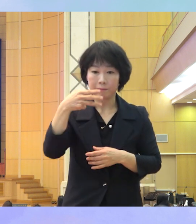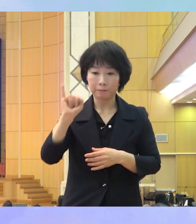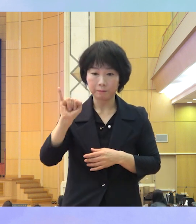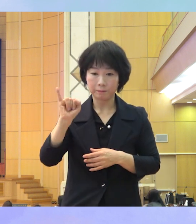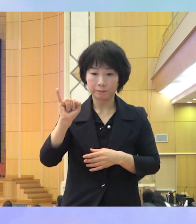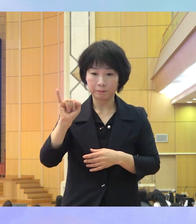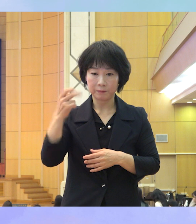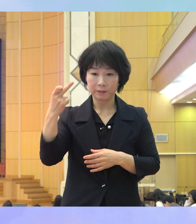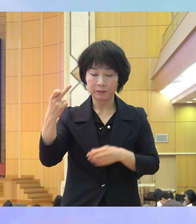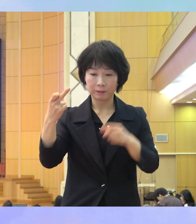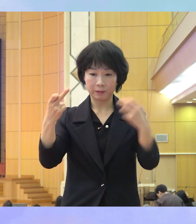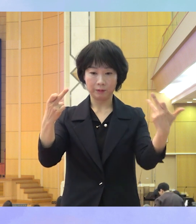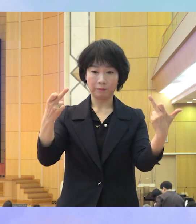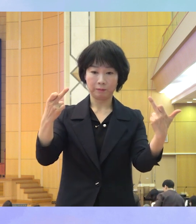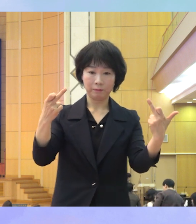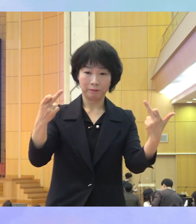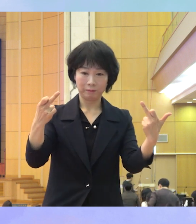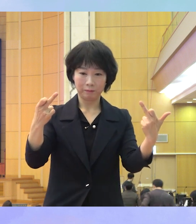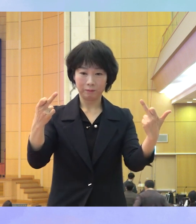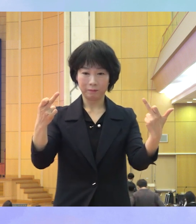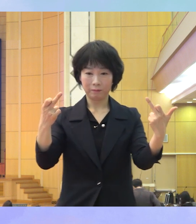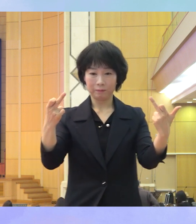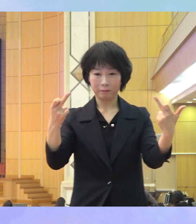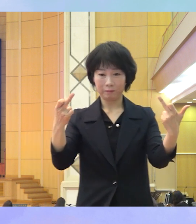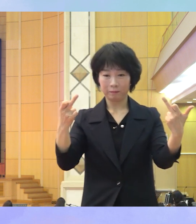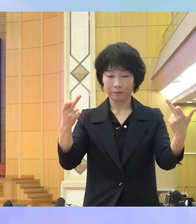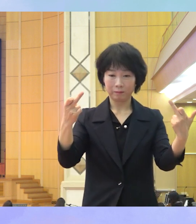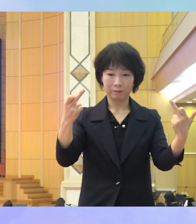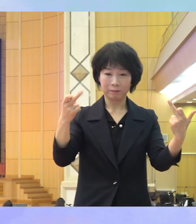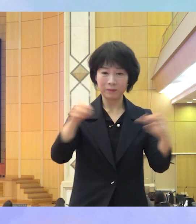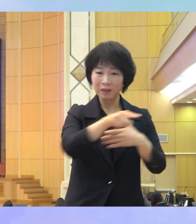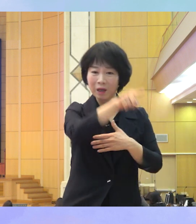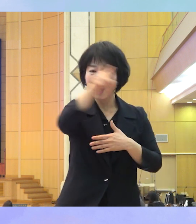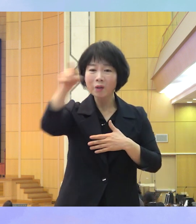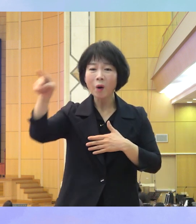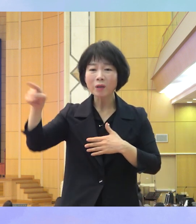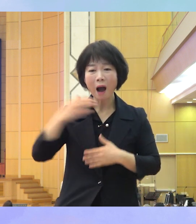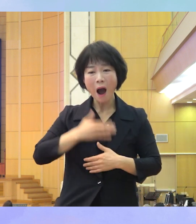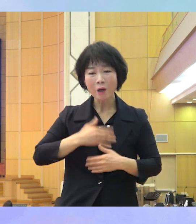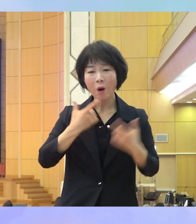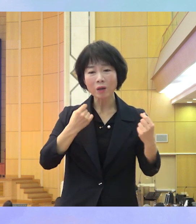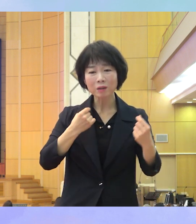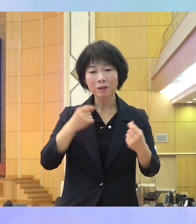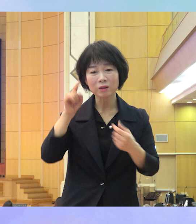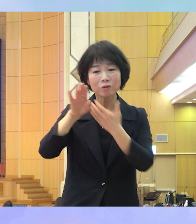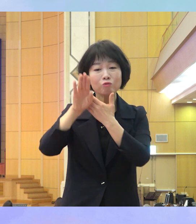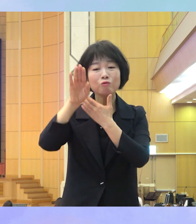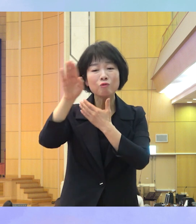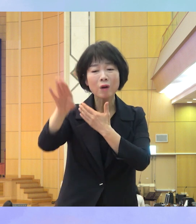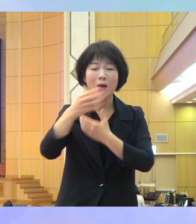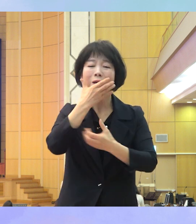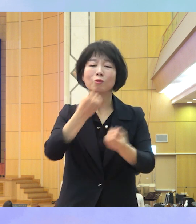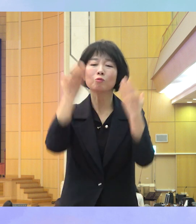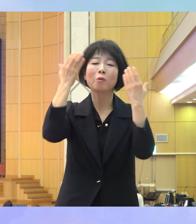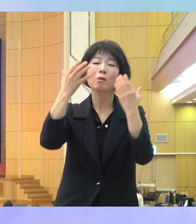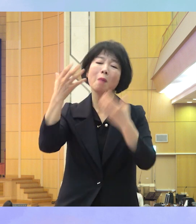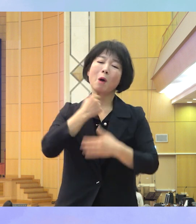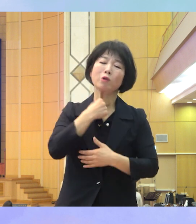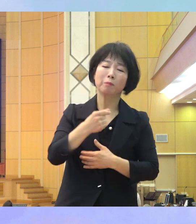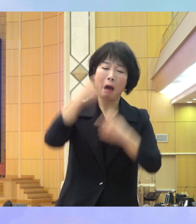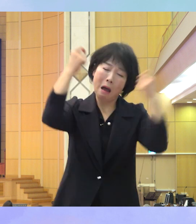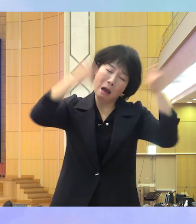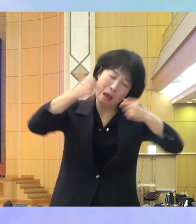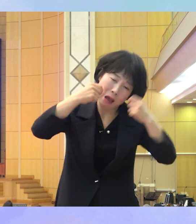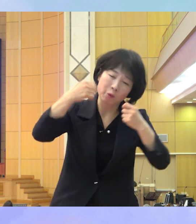히브리서 12장 17절에 보니까 너희가 아는 바와 같이 그가 후에 축복을 이어받으려고 눈물을 흘리며